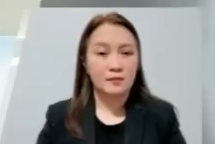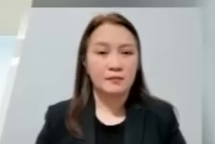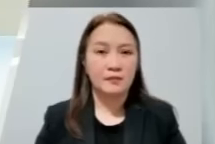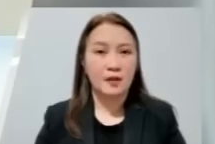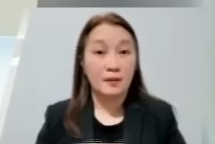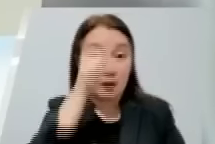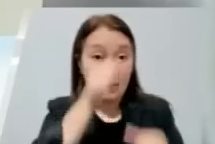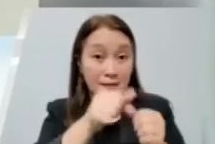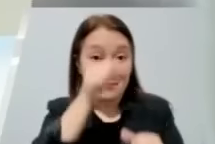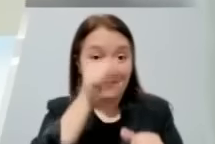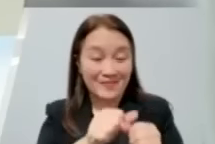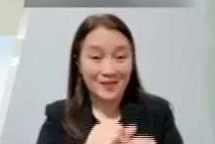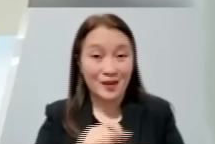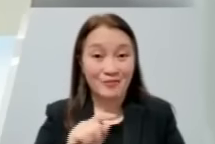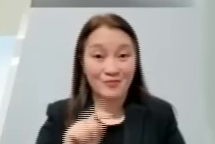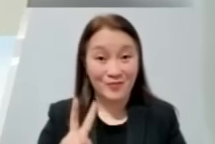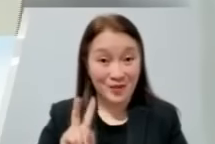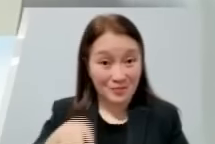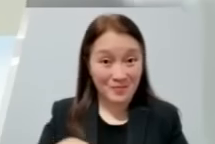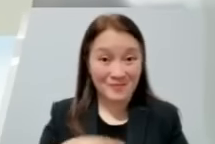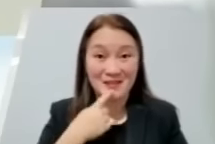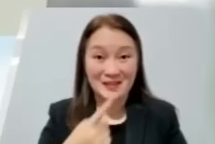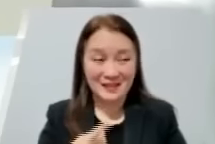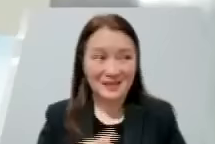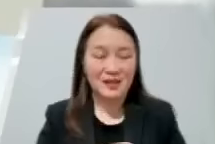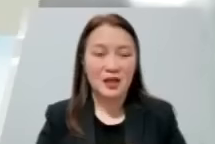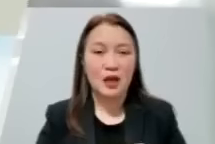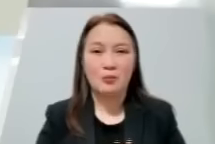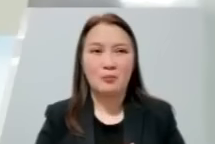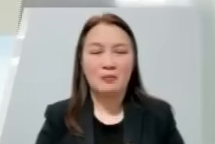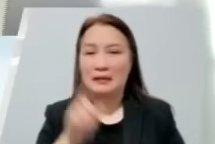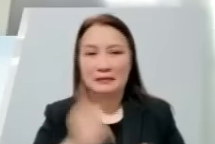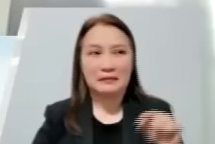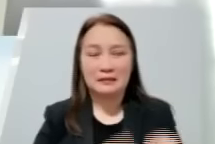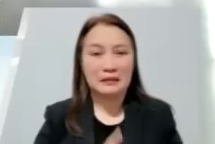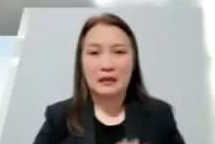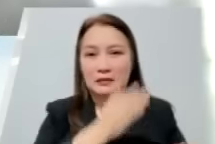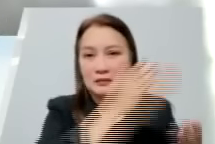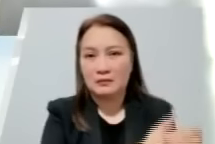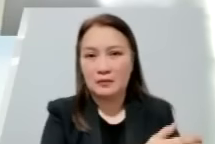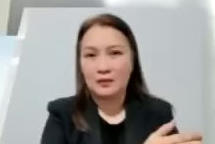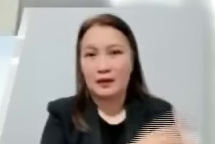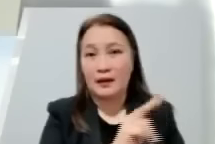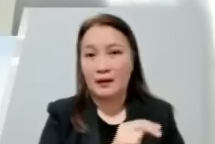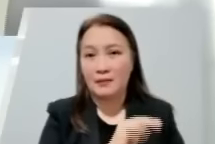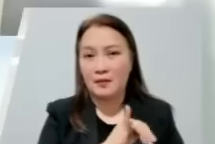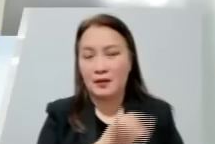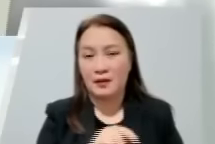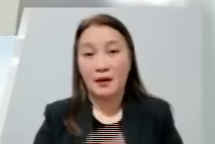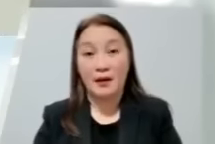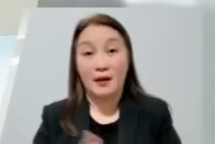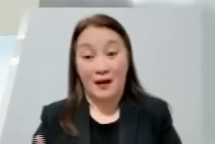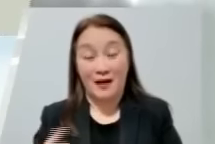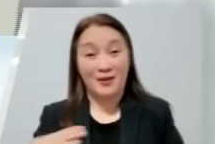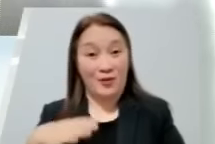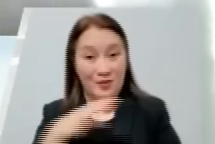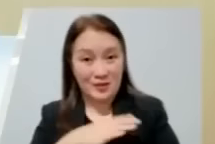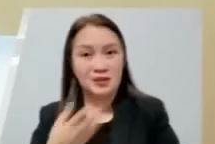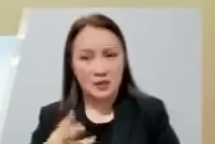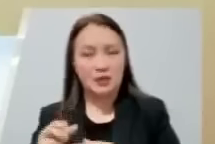bise na di siya makakapunta sa NBI dahil kasabay nito ang pagdinig ng House Committee na nag-iimbestiga sa confidential funds ng OVP